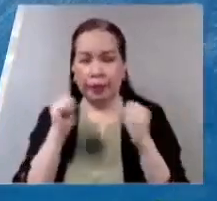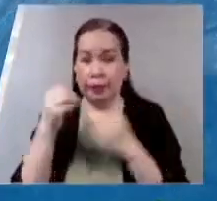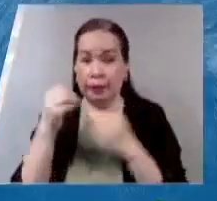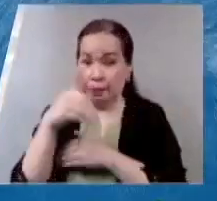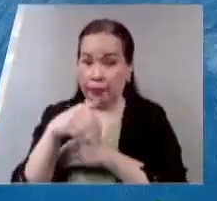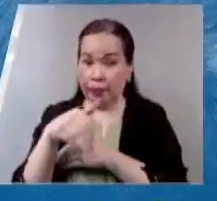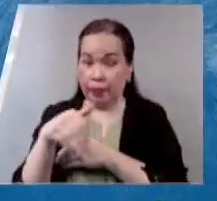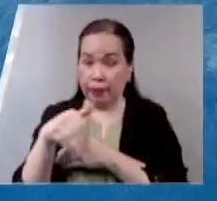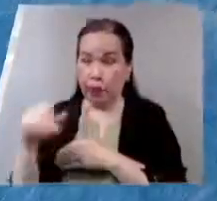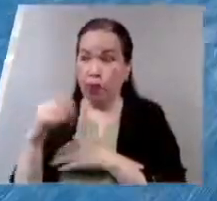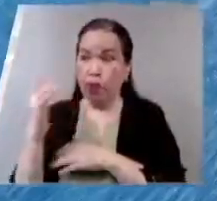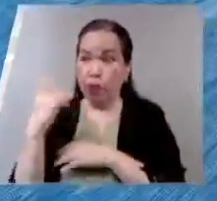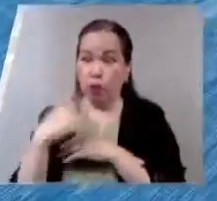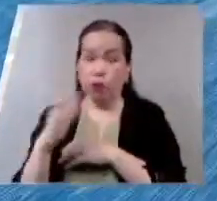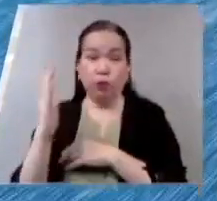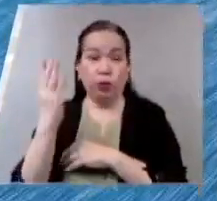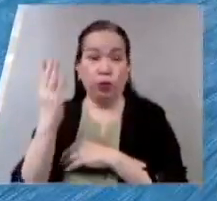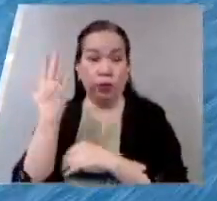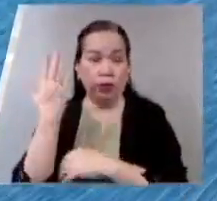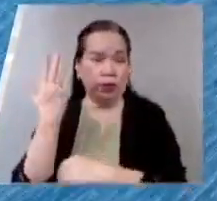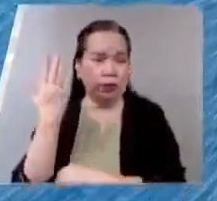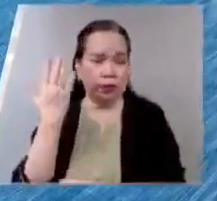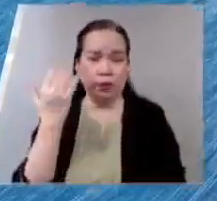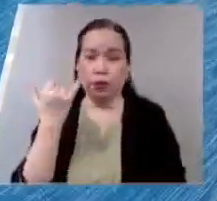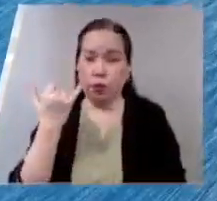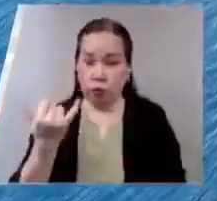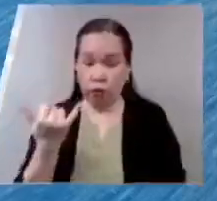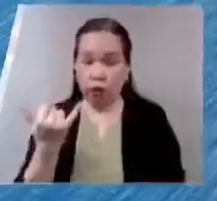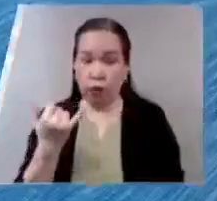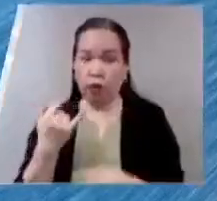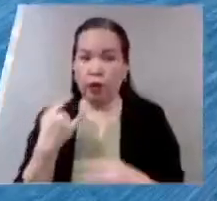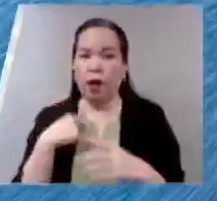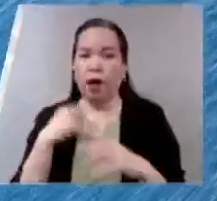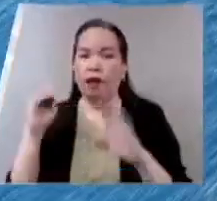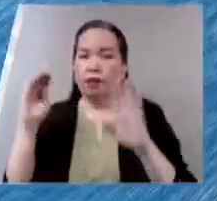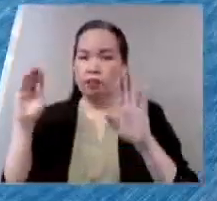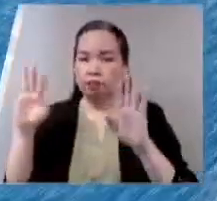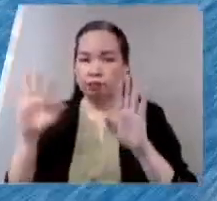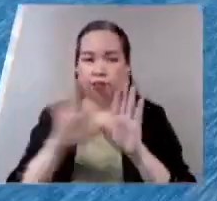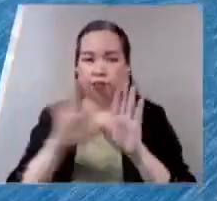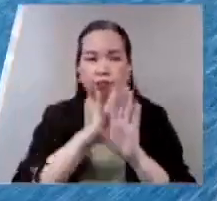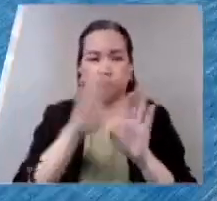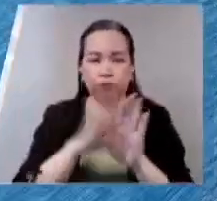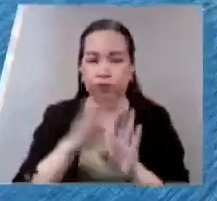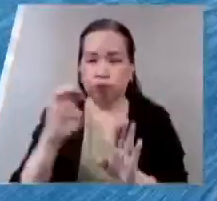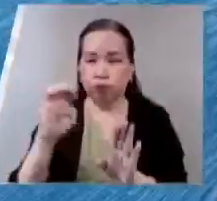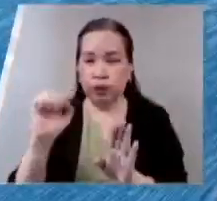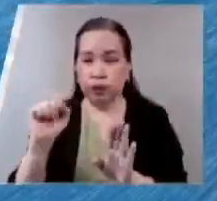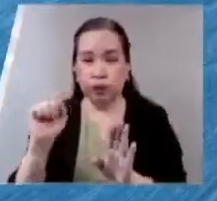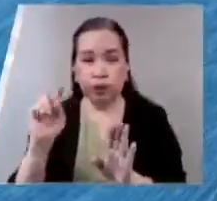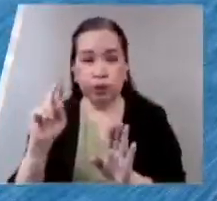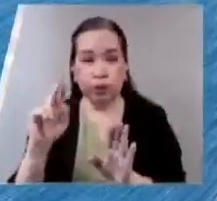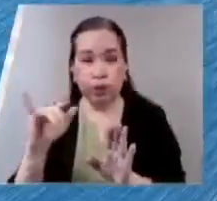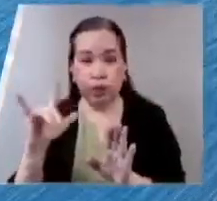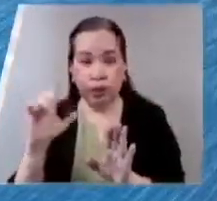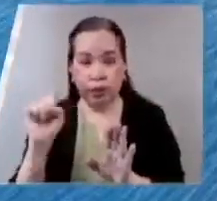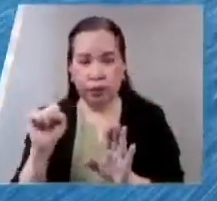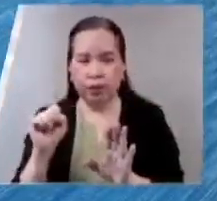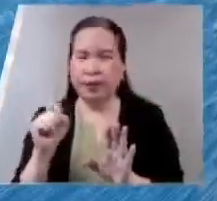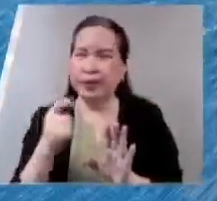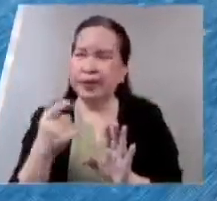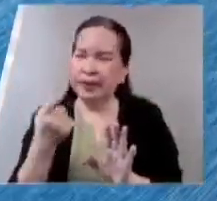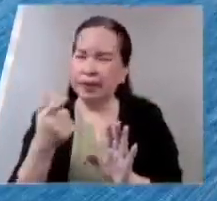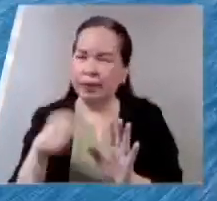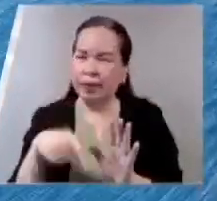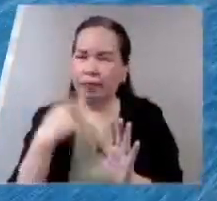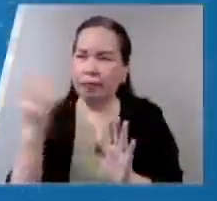araw. Sa ngayon, easterlies ang umiiral sa bansa. Maalinsangan pa rin ang panahon bukas sa maraming lugar, pero may tsansa pa rin